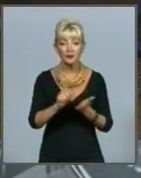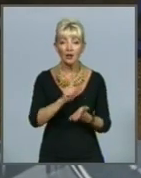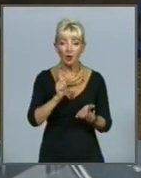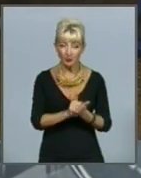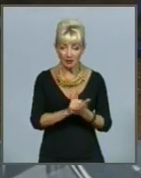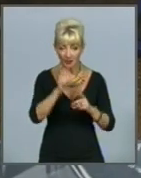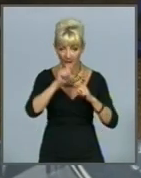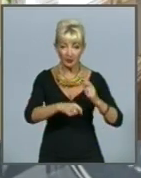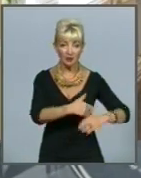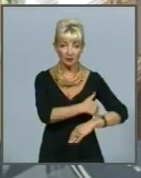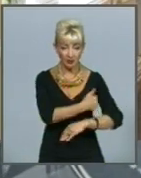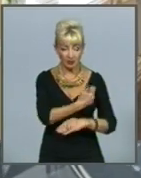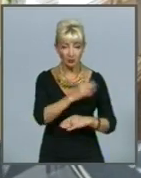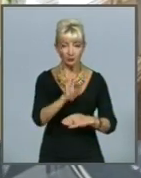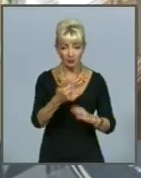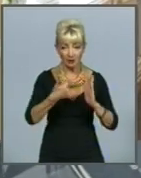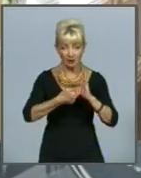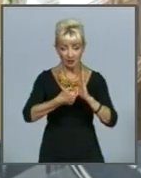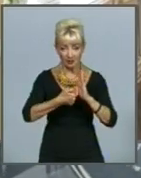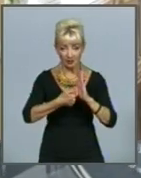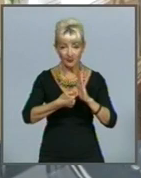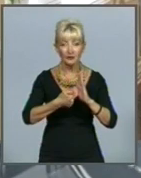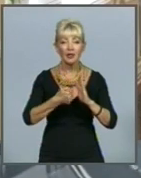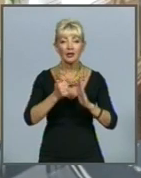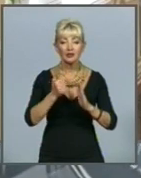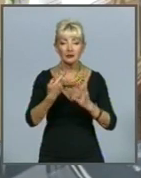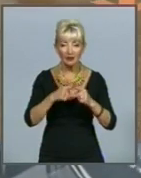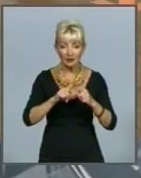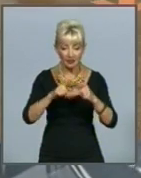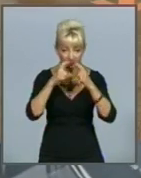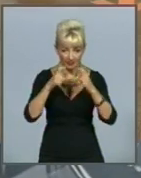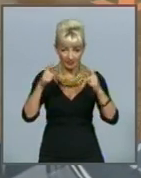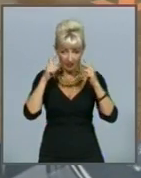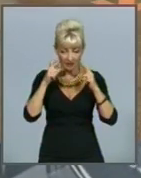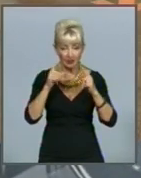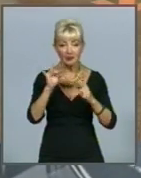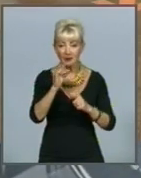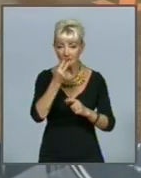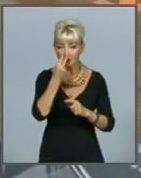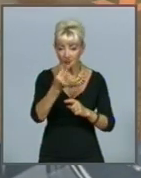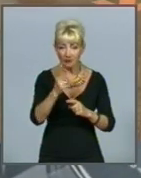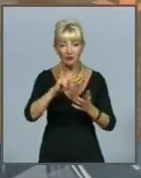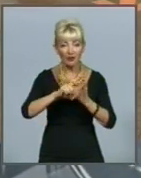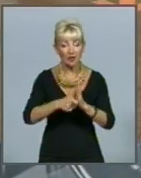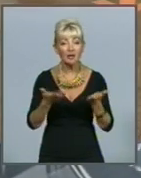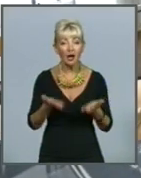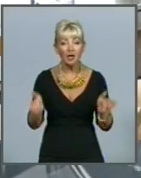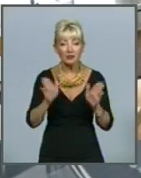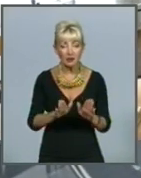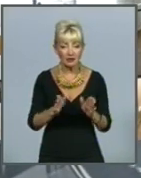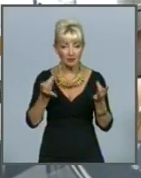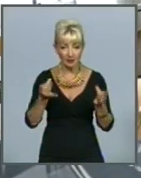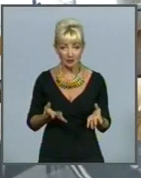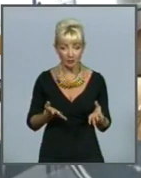порогах дезінфікуючі килимки, санітайзери, слідувати за стрілками. В класах залишилося елементарне – лише